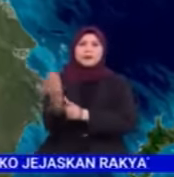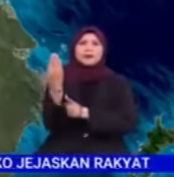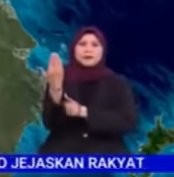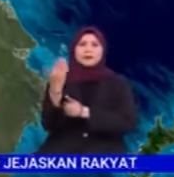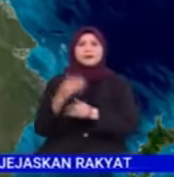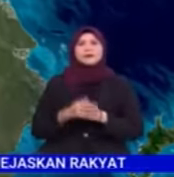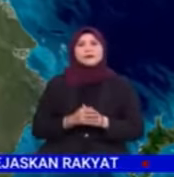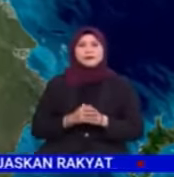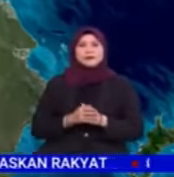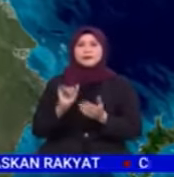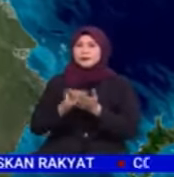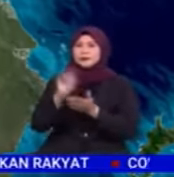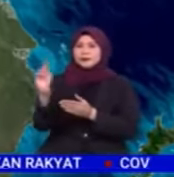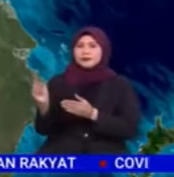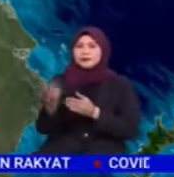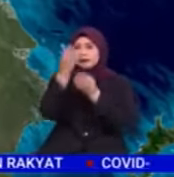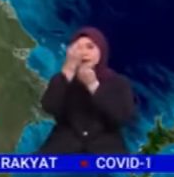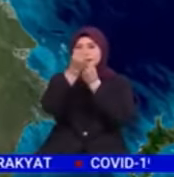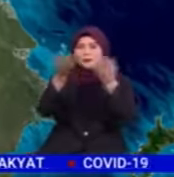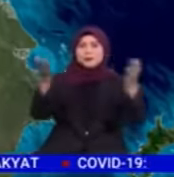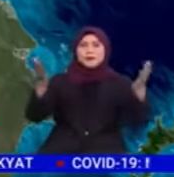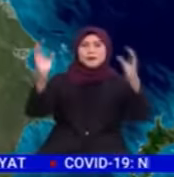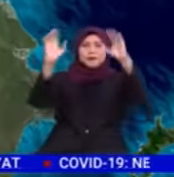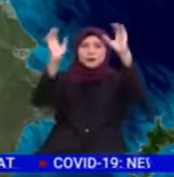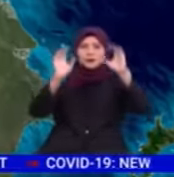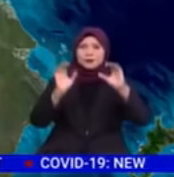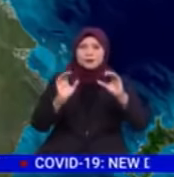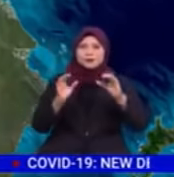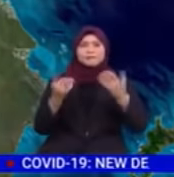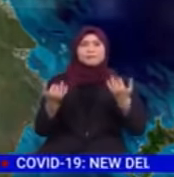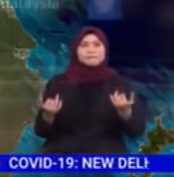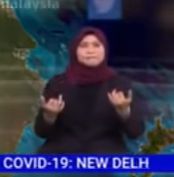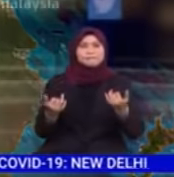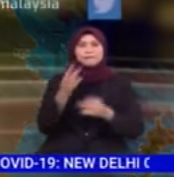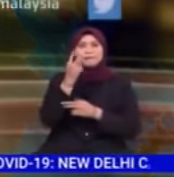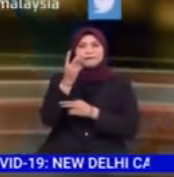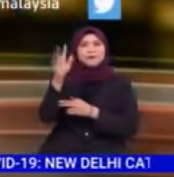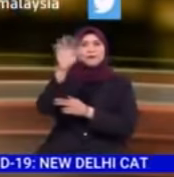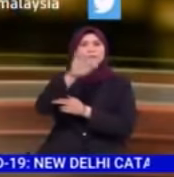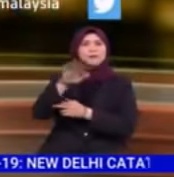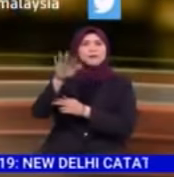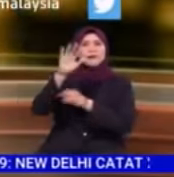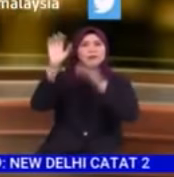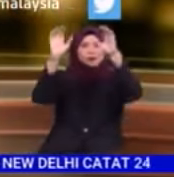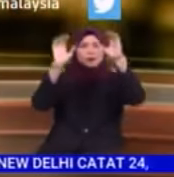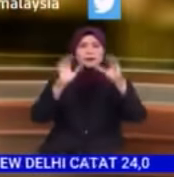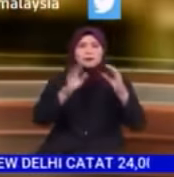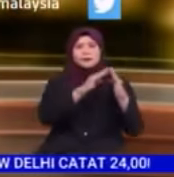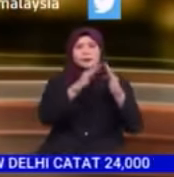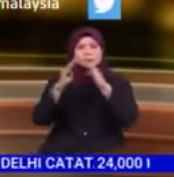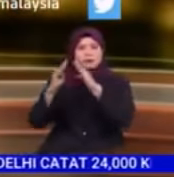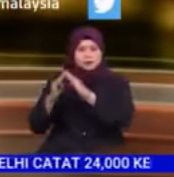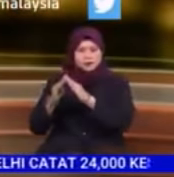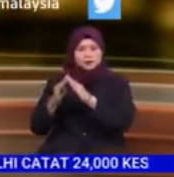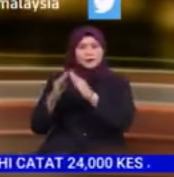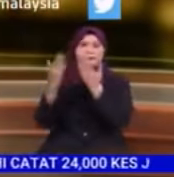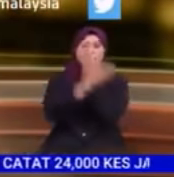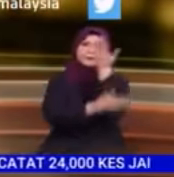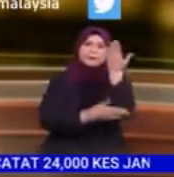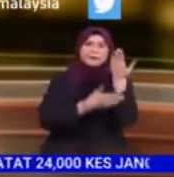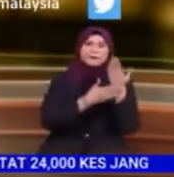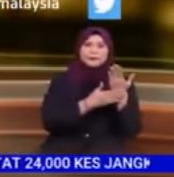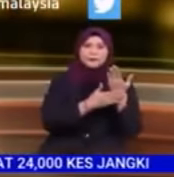nanti meloloskan cuaca untuk malam ini sekarang kita lihat ramalan cuaca bagi bandar-bandar utama di seluruh